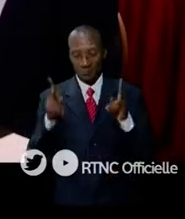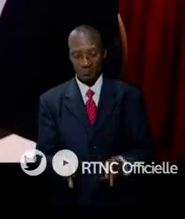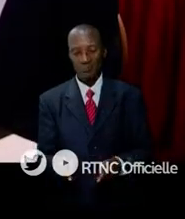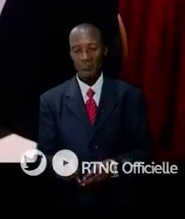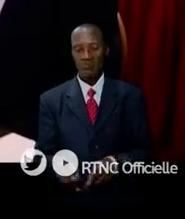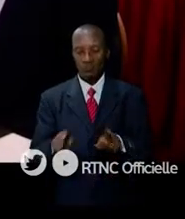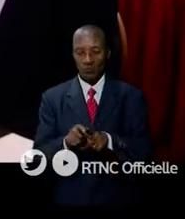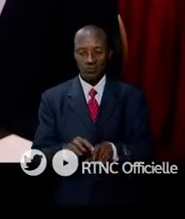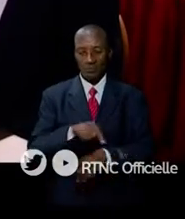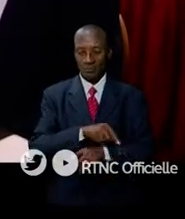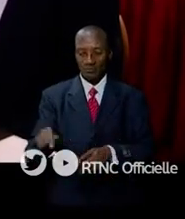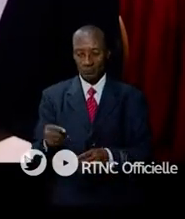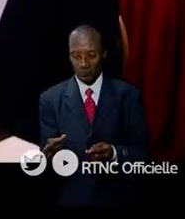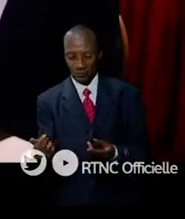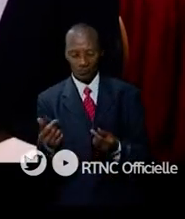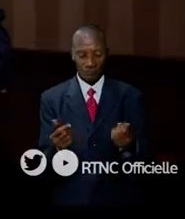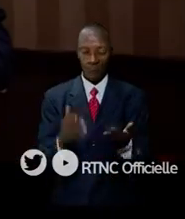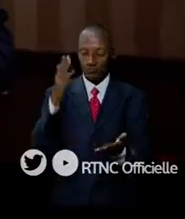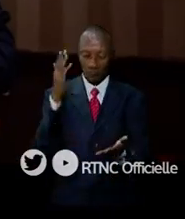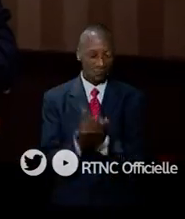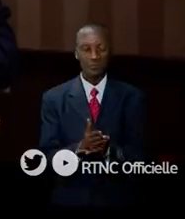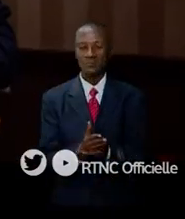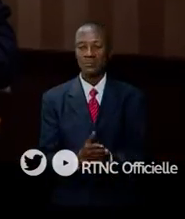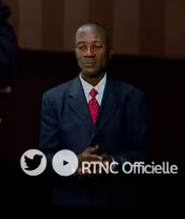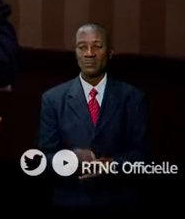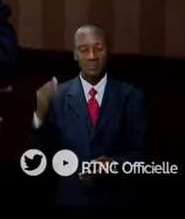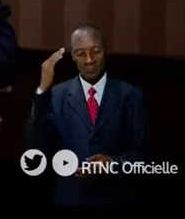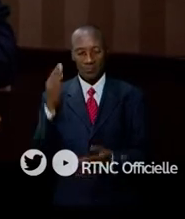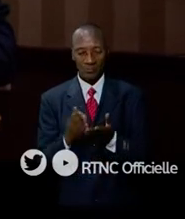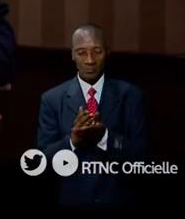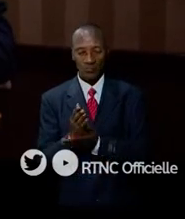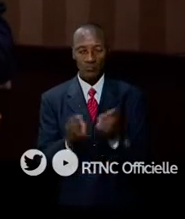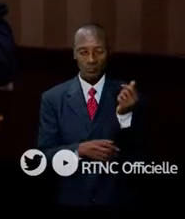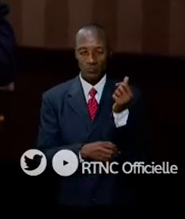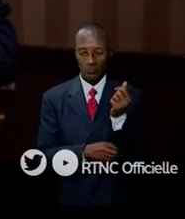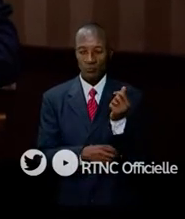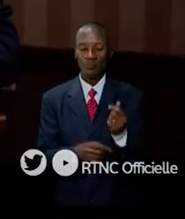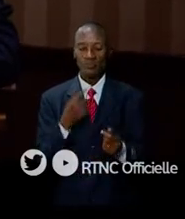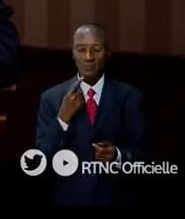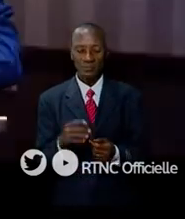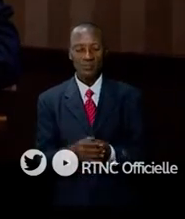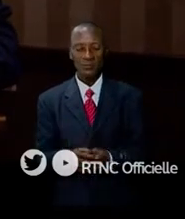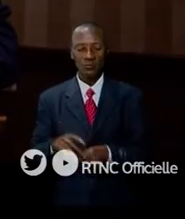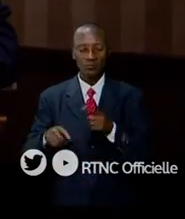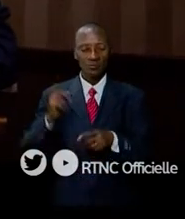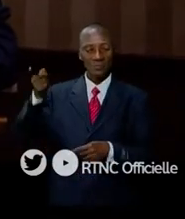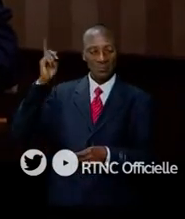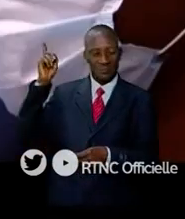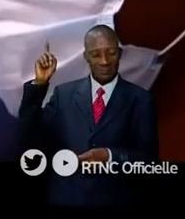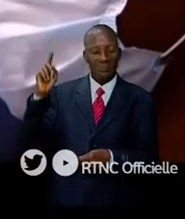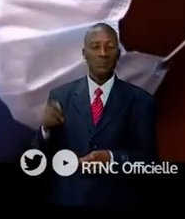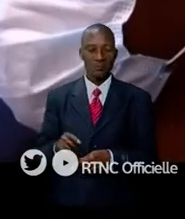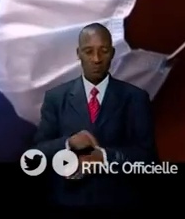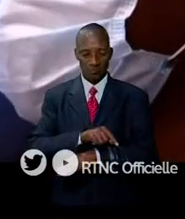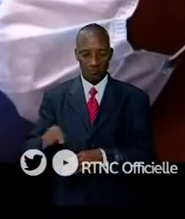la cérémonie, le ministre des Droits humains, André Litté, a indiqué que, depuis lors, il y a deux efforts qui sont